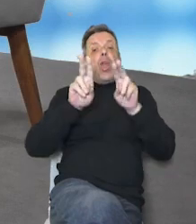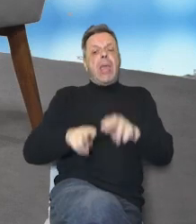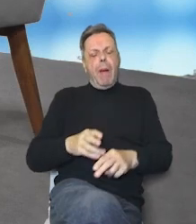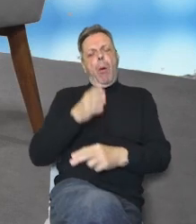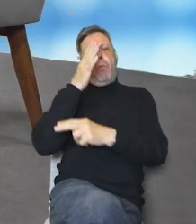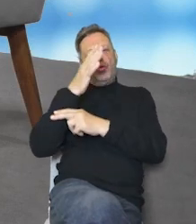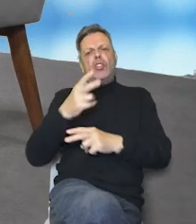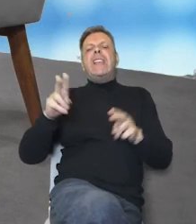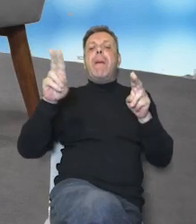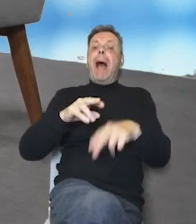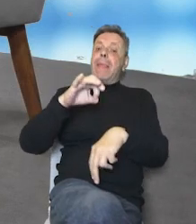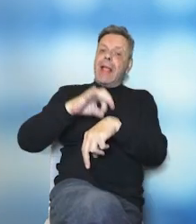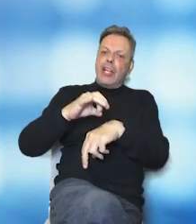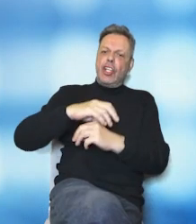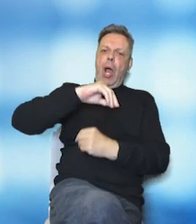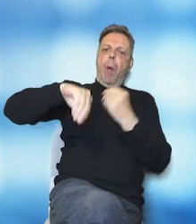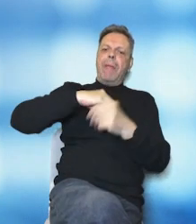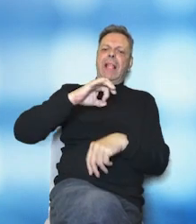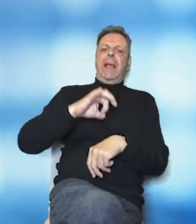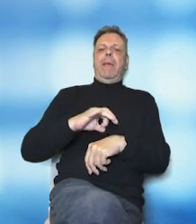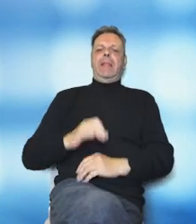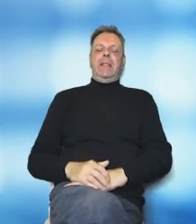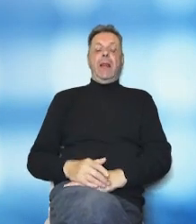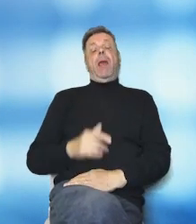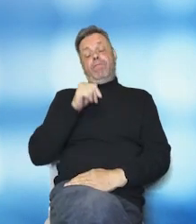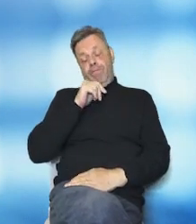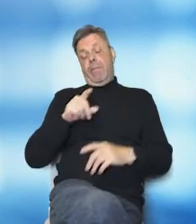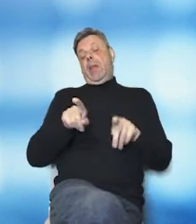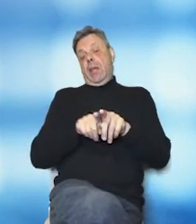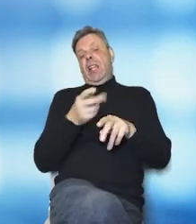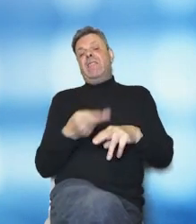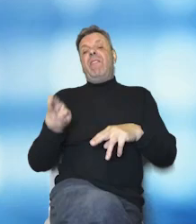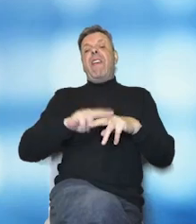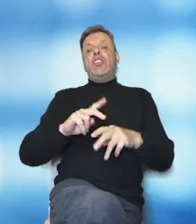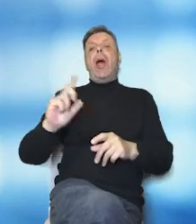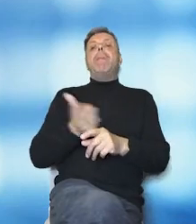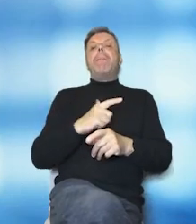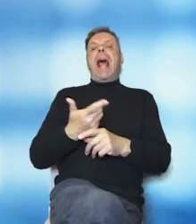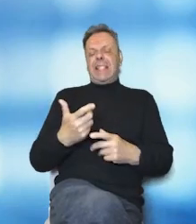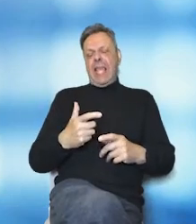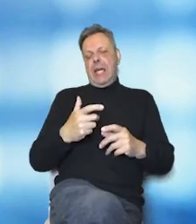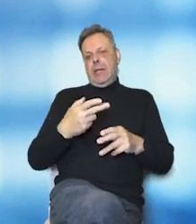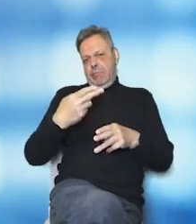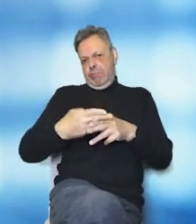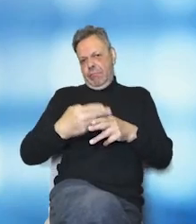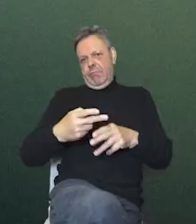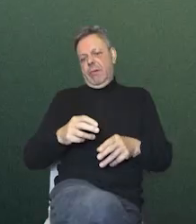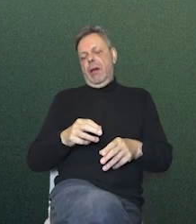da je sve manje liječnika obiteljske medicine, a time sve više praznih ambulanti.